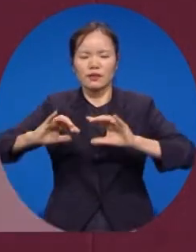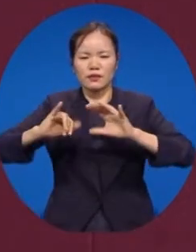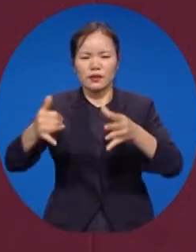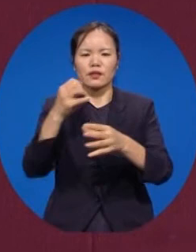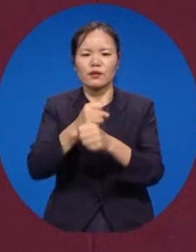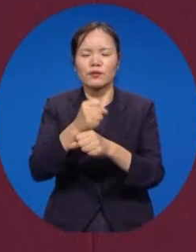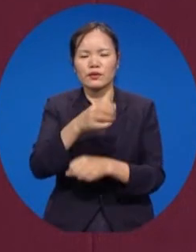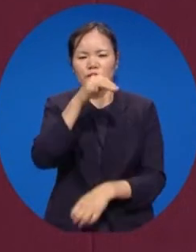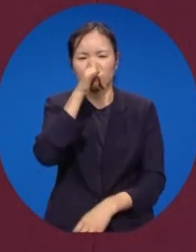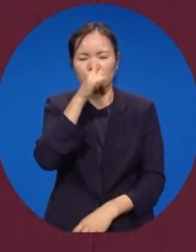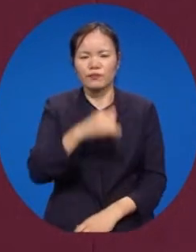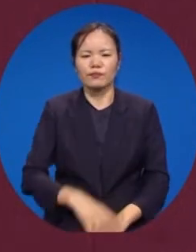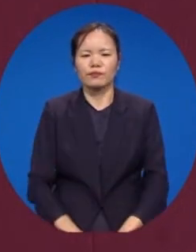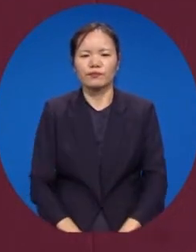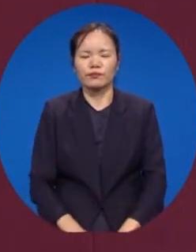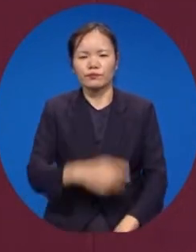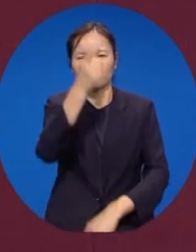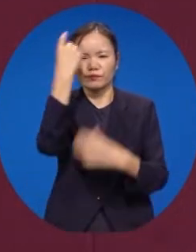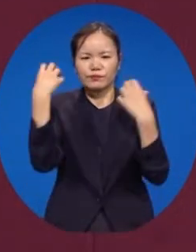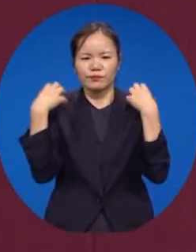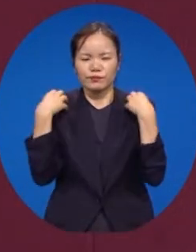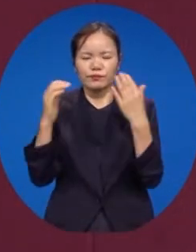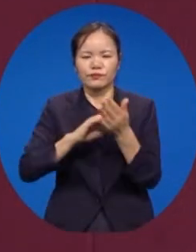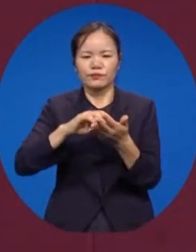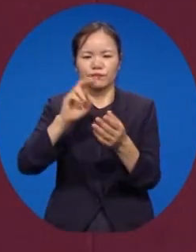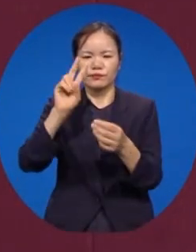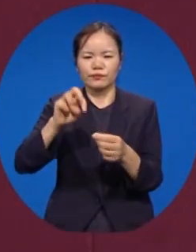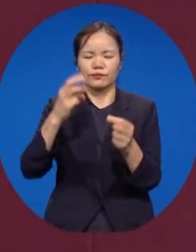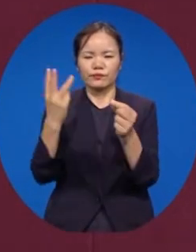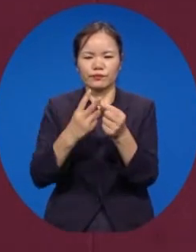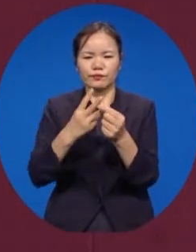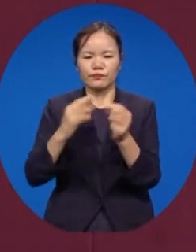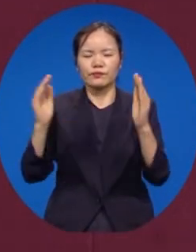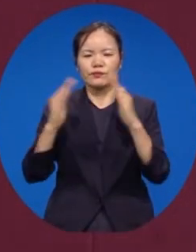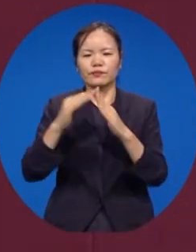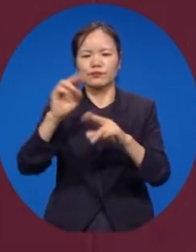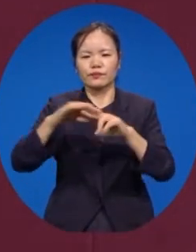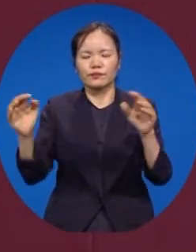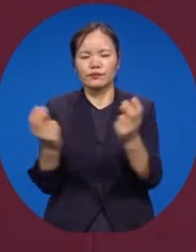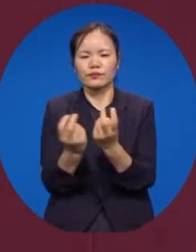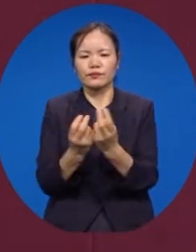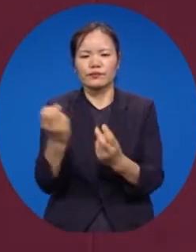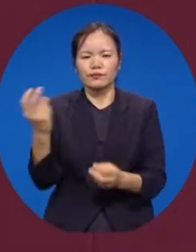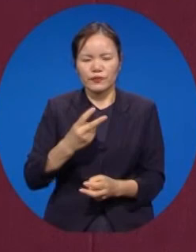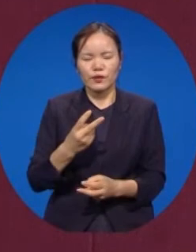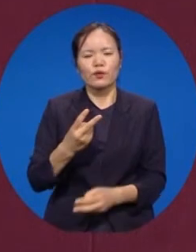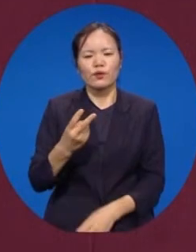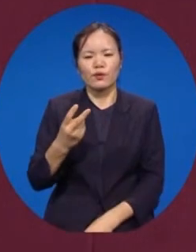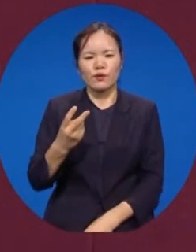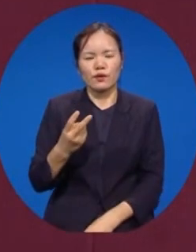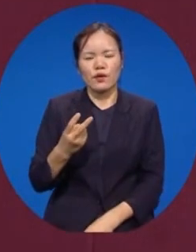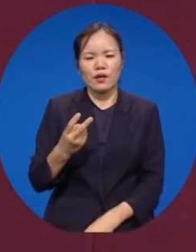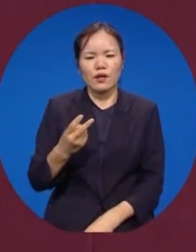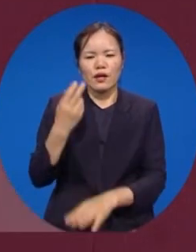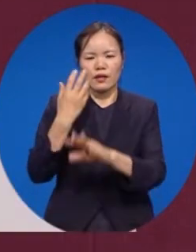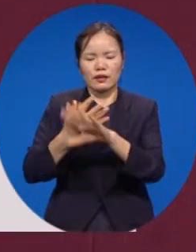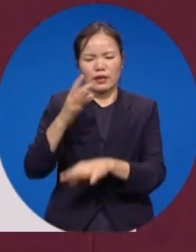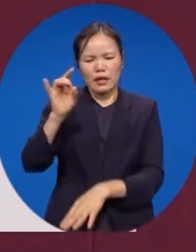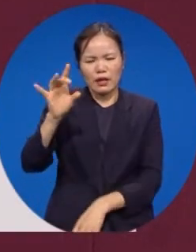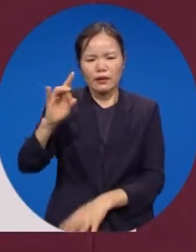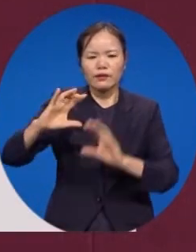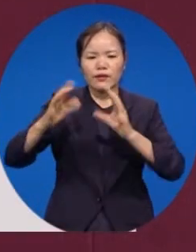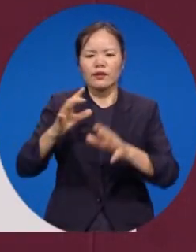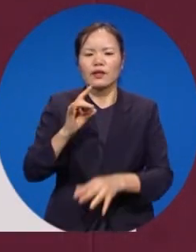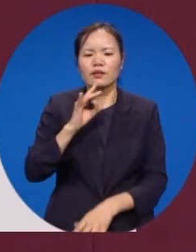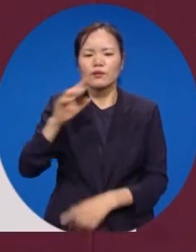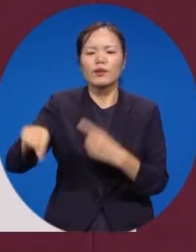있습니다. 정부는 23번의 부동산 대책에 이어서 중남미 베네수엘라에서만